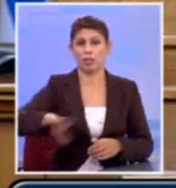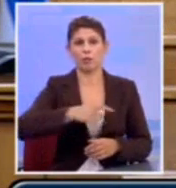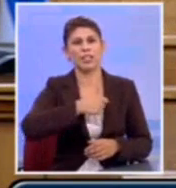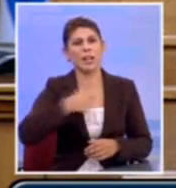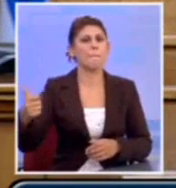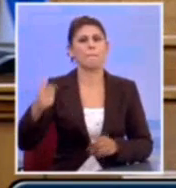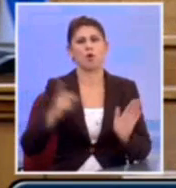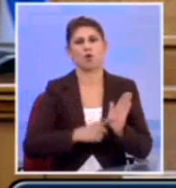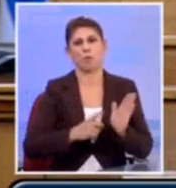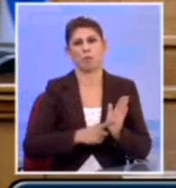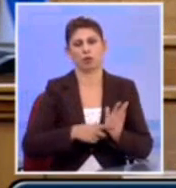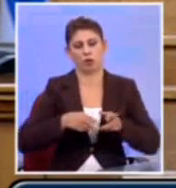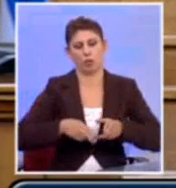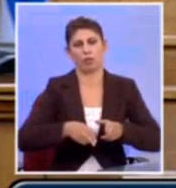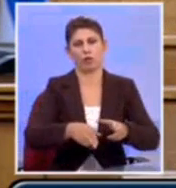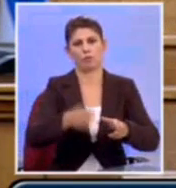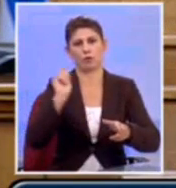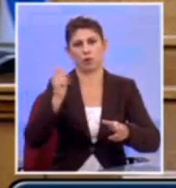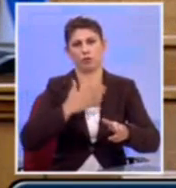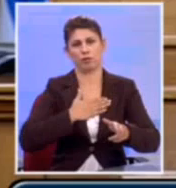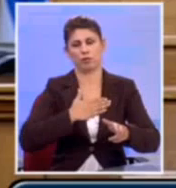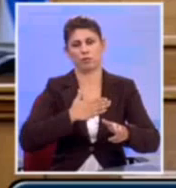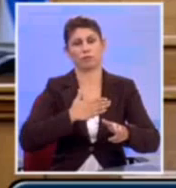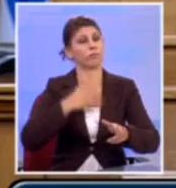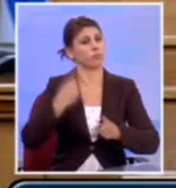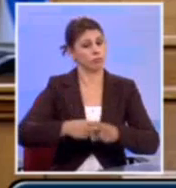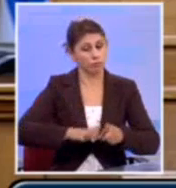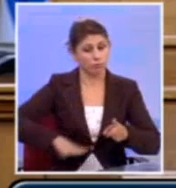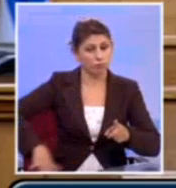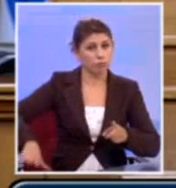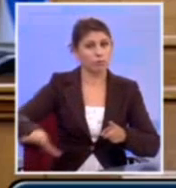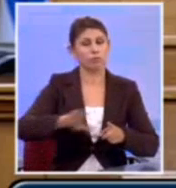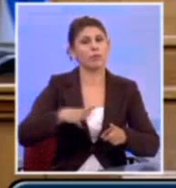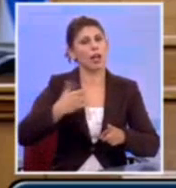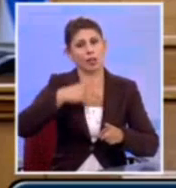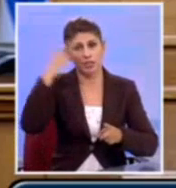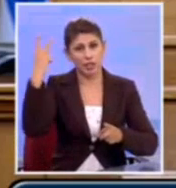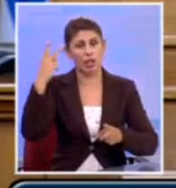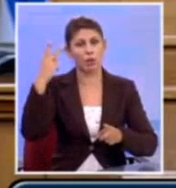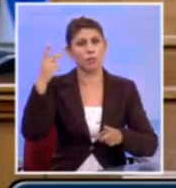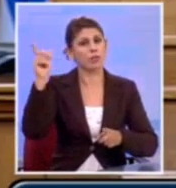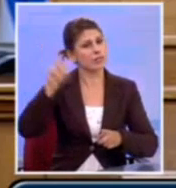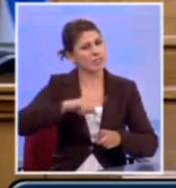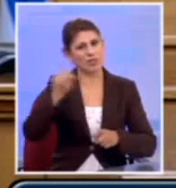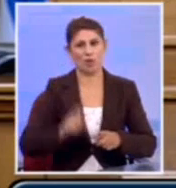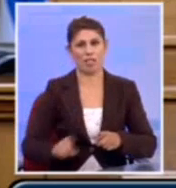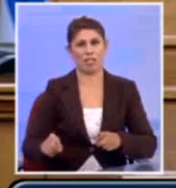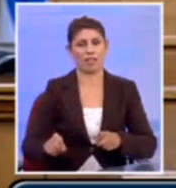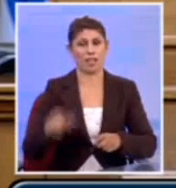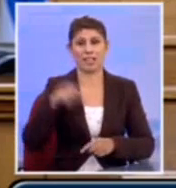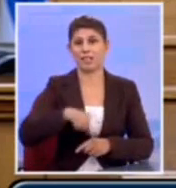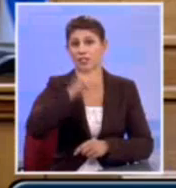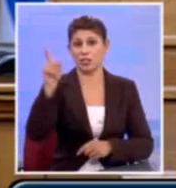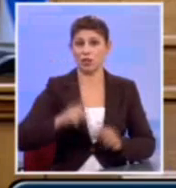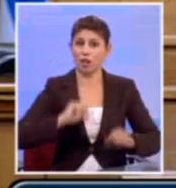μόνη νομιμοποιητική οδός της πολιτικής μας. Και ο ελληνικός λαός έχει το δικαίωμα στην ίδια τη ζωή. Για αυτή τη